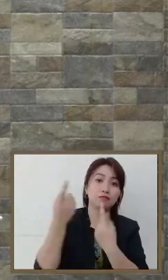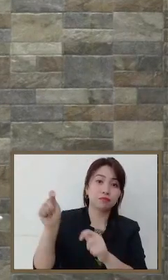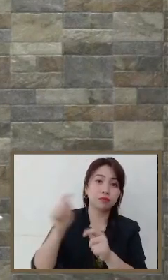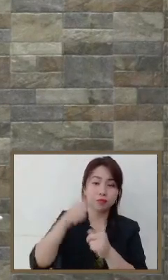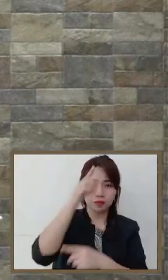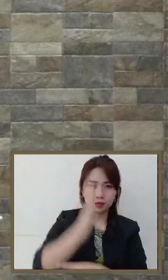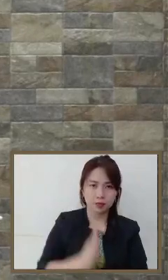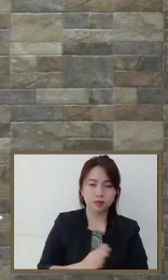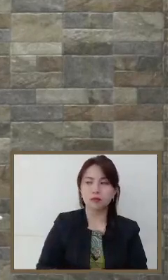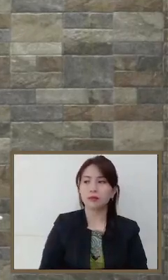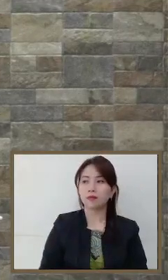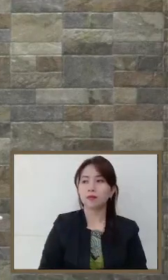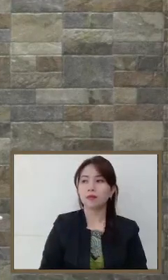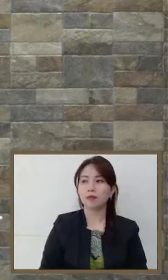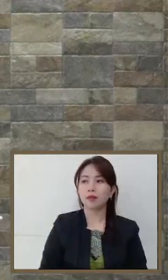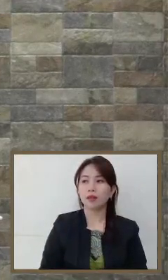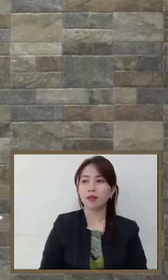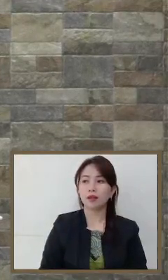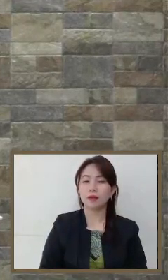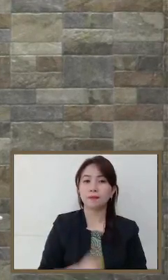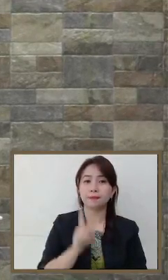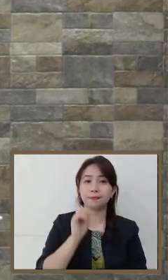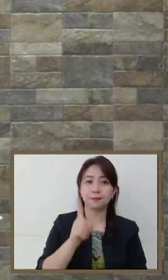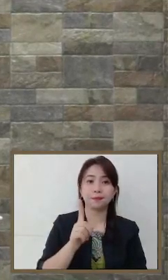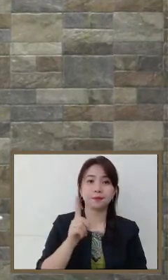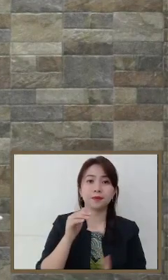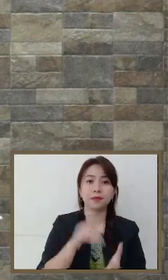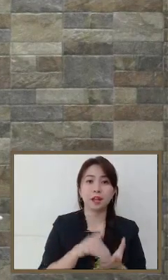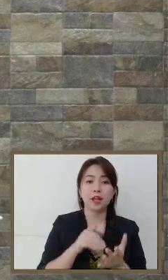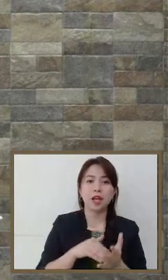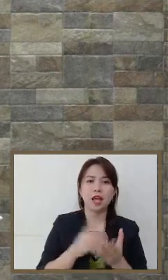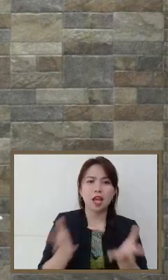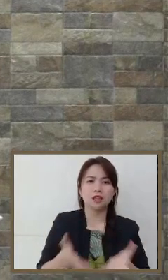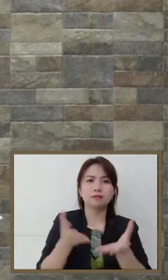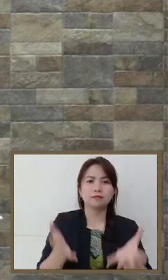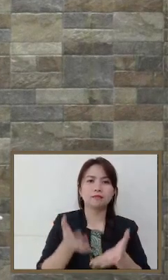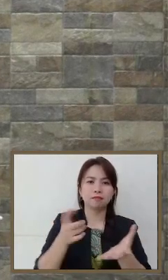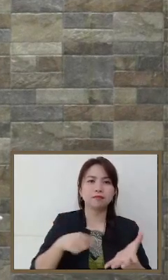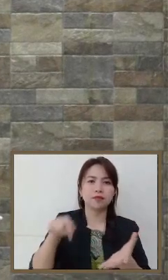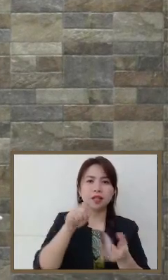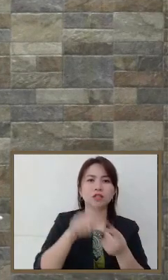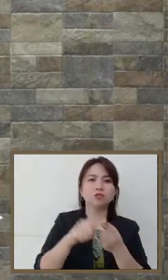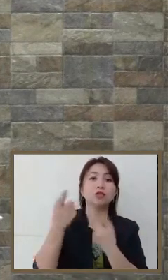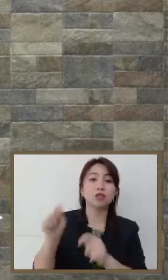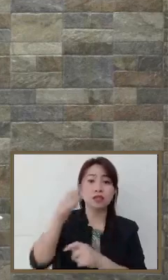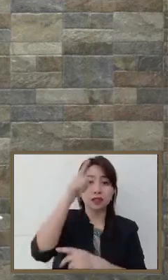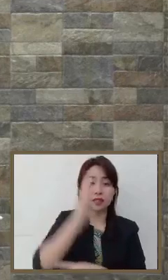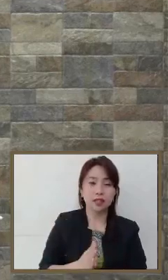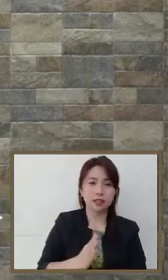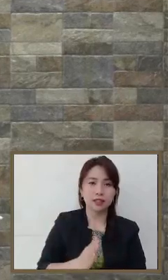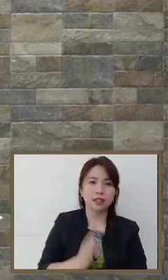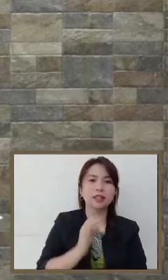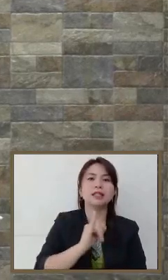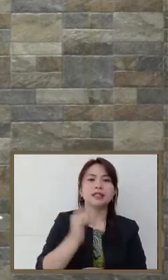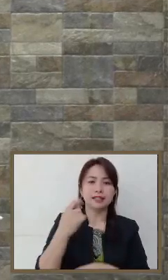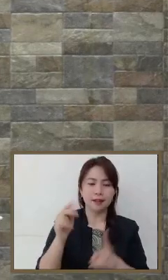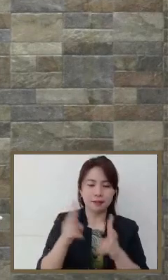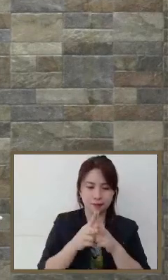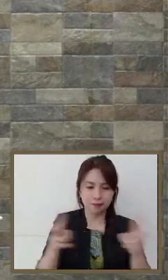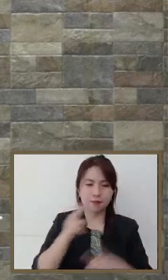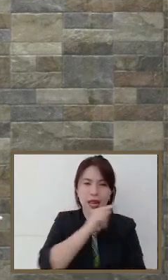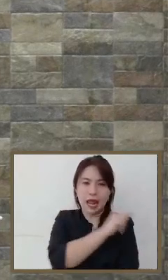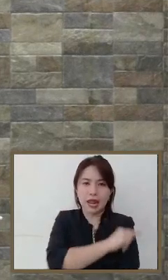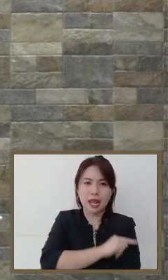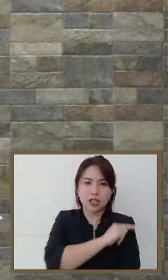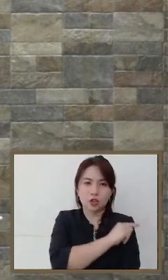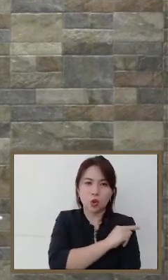naniniwala isa sa matinding mag-push sa atin upang magtiwala tayo sa Diyos ay walang iba kundi ang nature ng Diyos